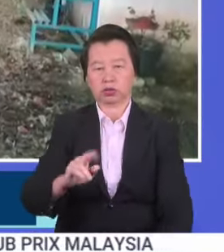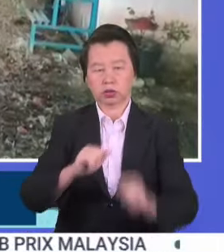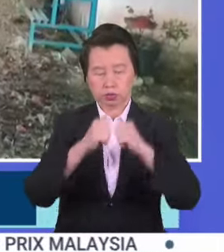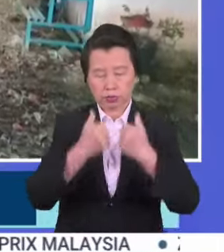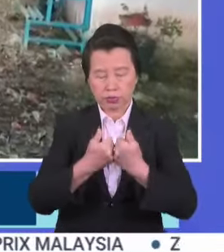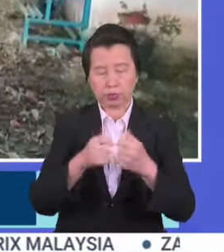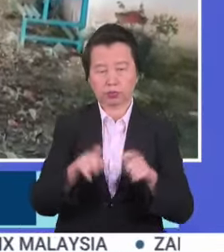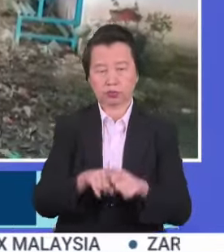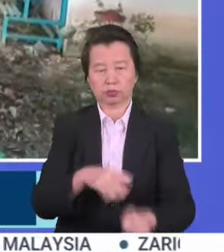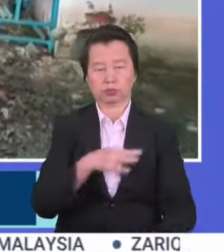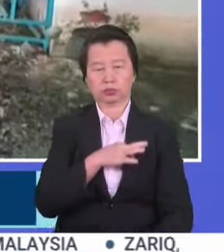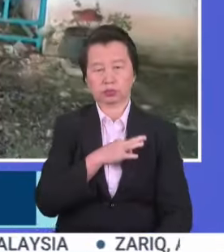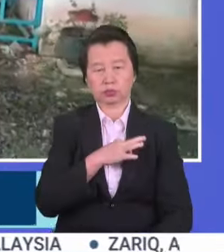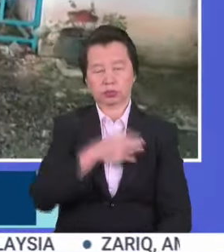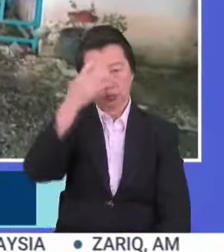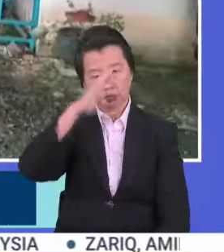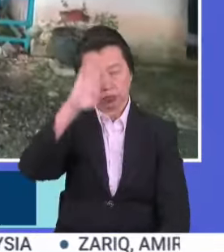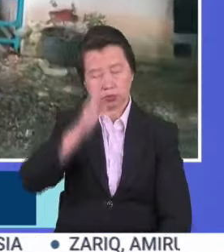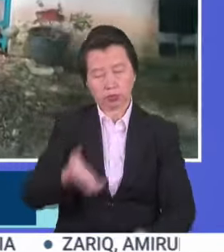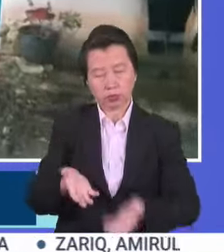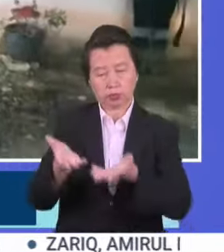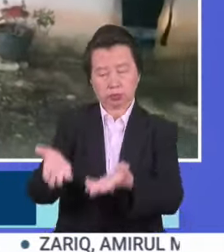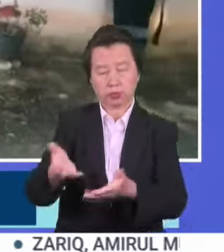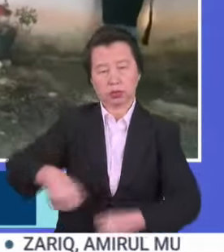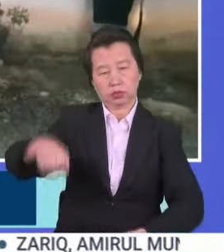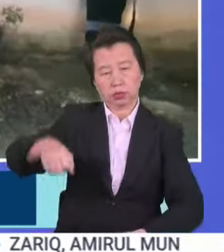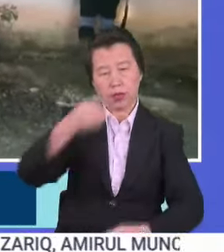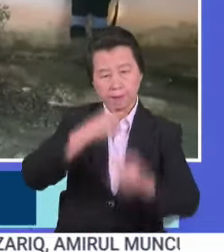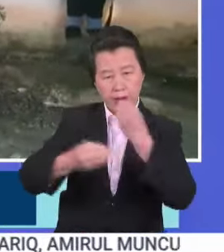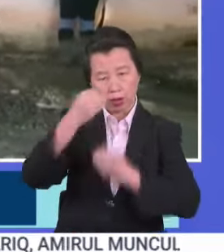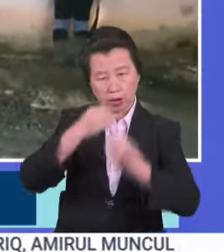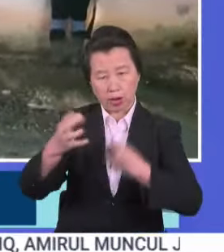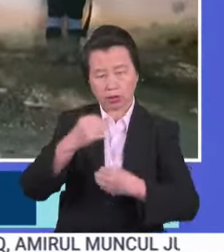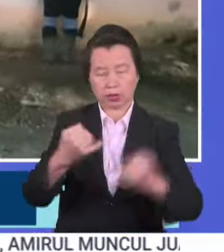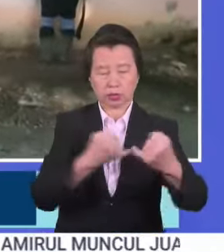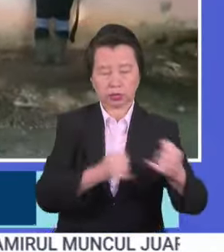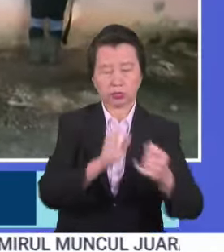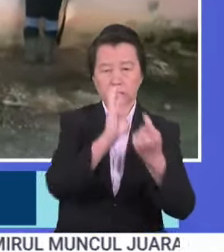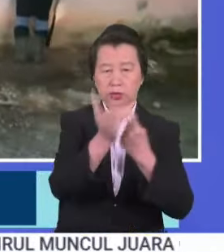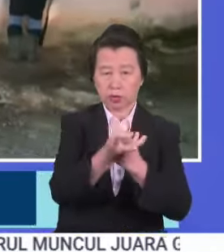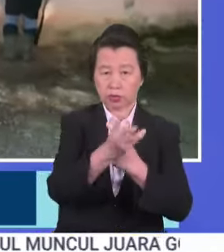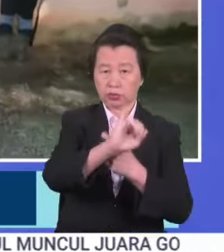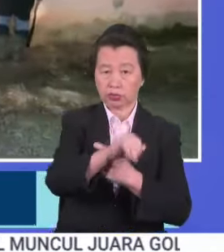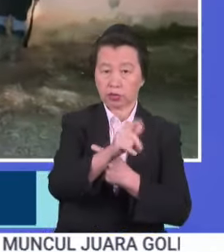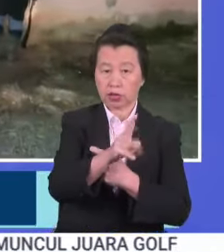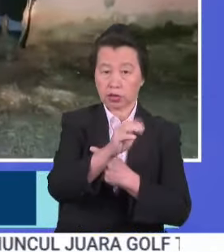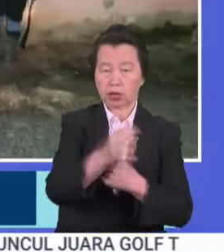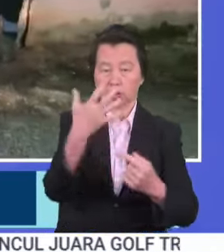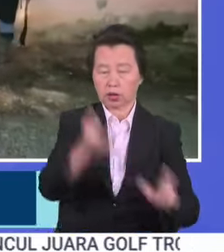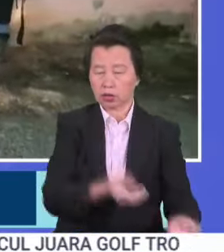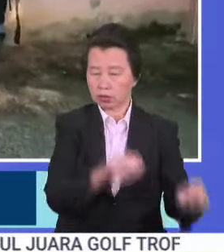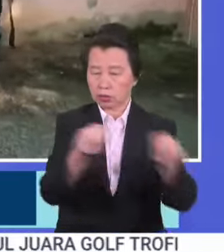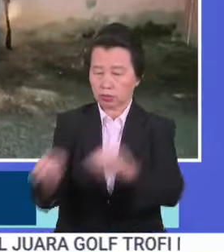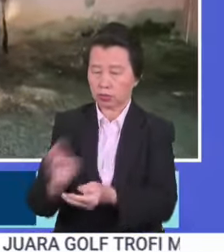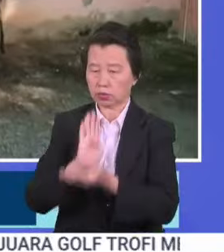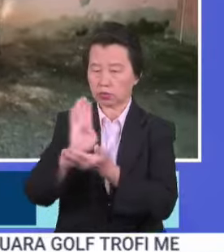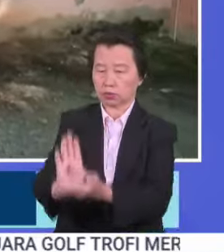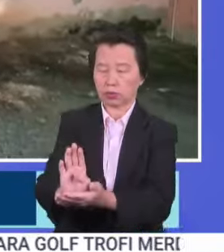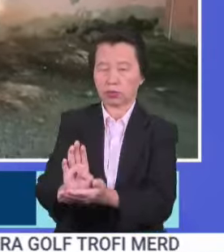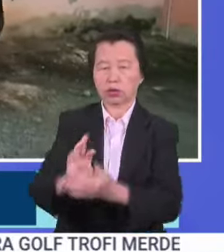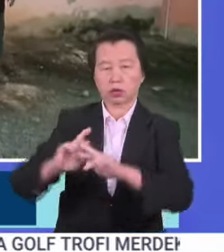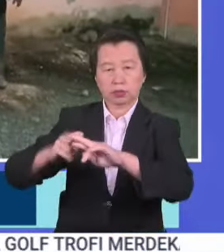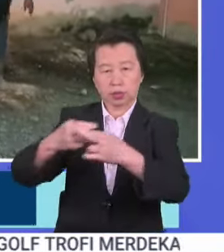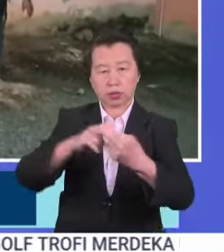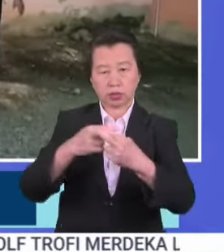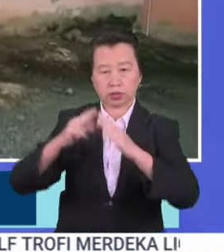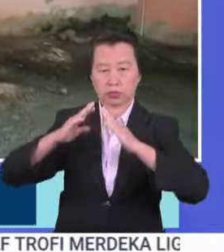Komuniti Kebajikan Sukarelawan Negeri Perlis turut menyerahkan bakul makanan manakala Jabatan Kebajikan Masyarakat akan menyalurkan bantuan pembaikan